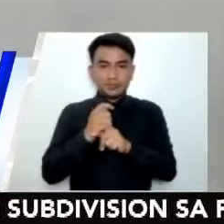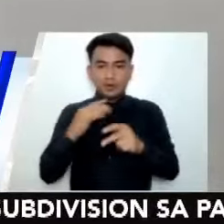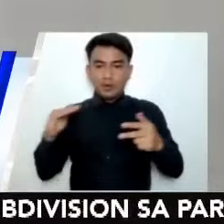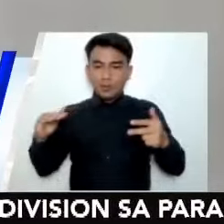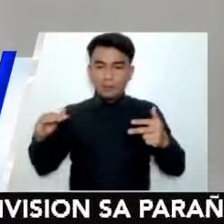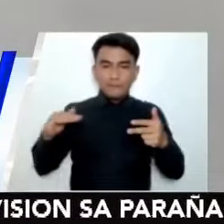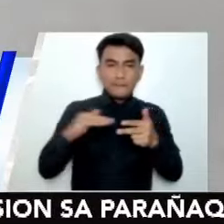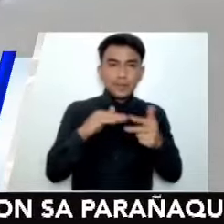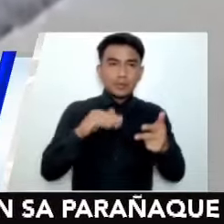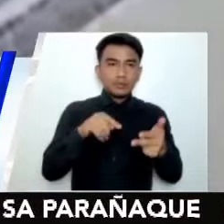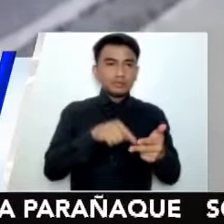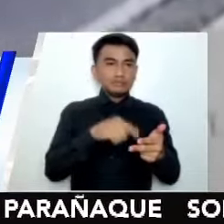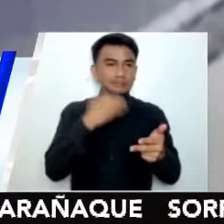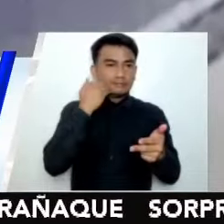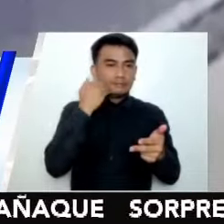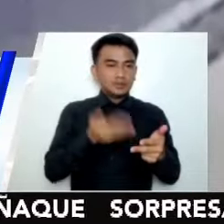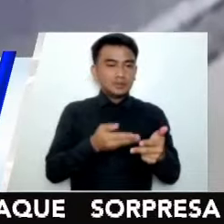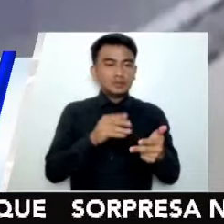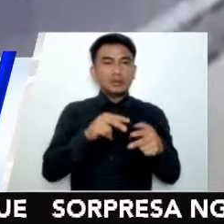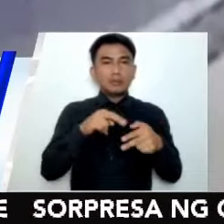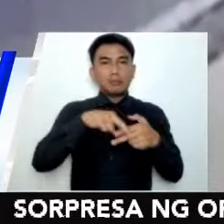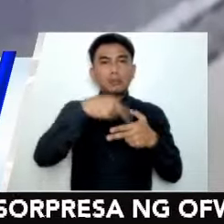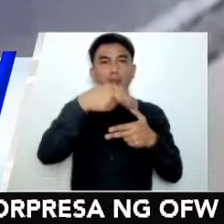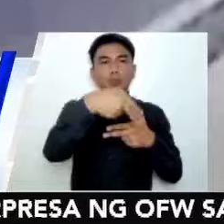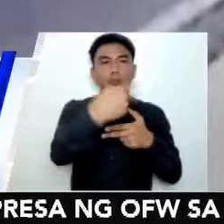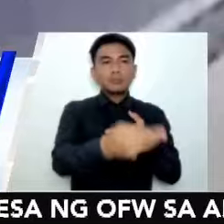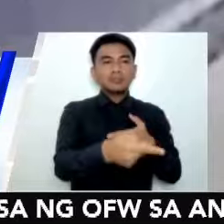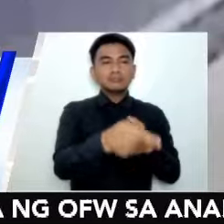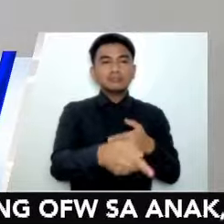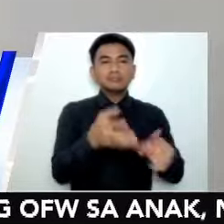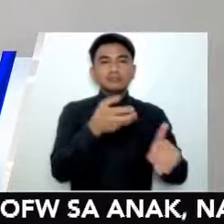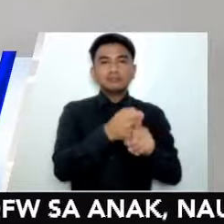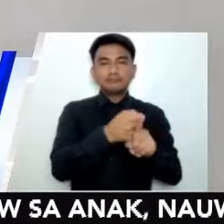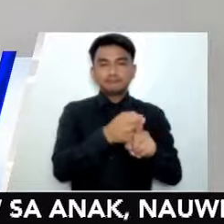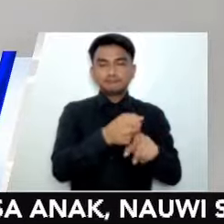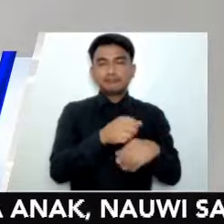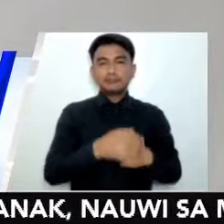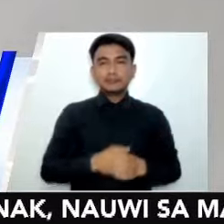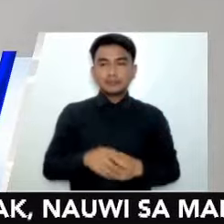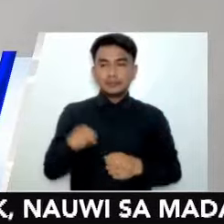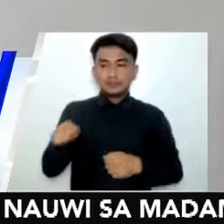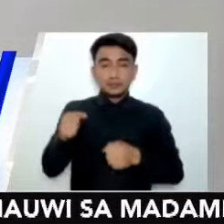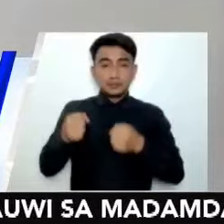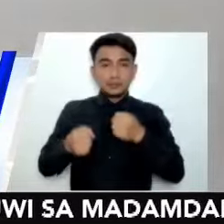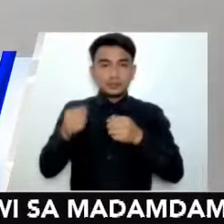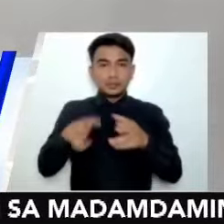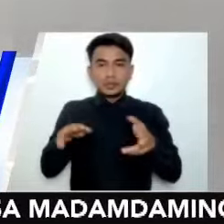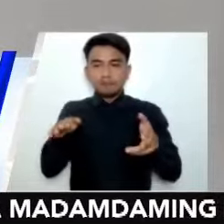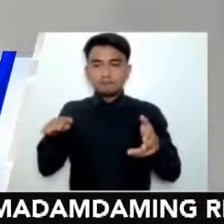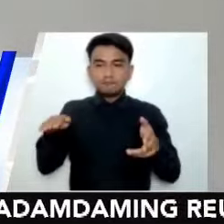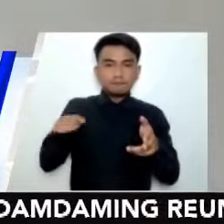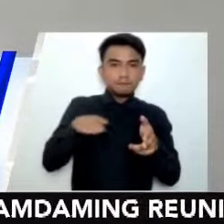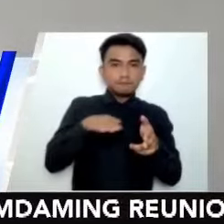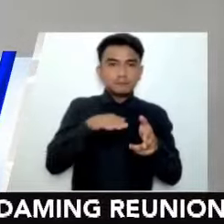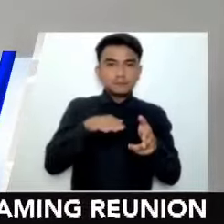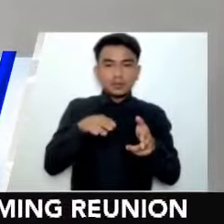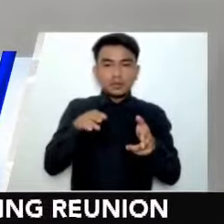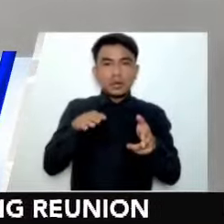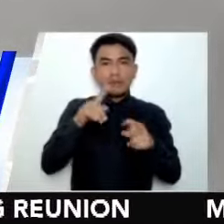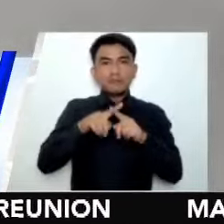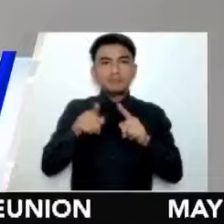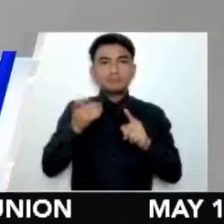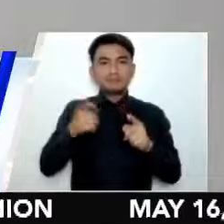e-bike matapos tumilapon at tumama sa semento. Ayon sa truck driver, lumipat siya ng linya para iwasan ang e-bike, pero doon